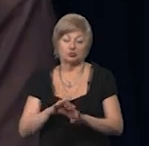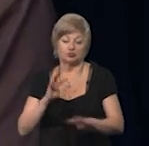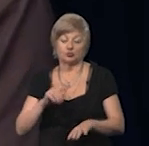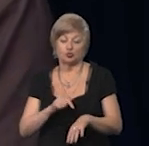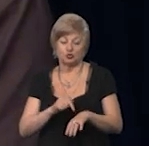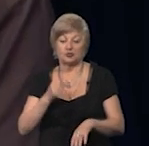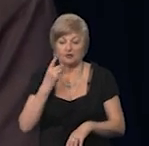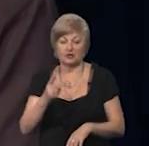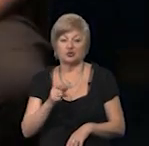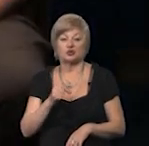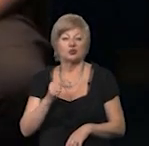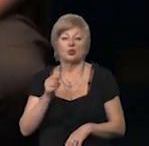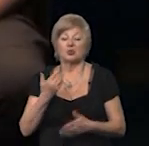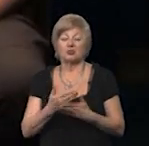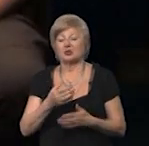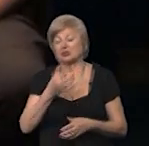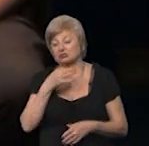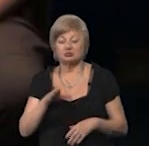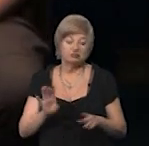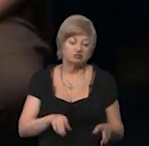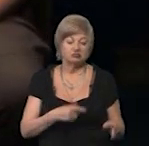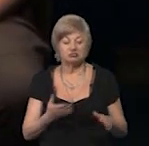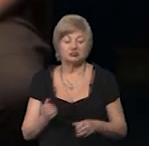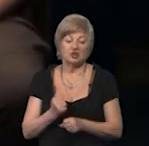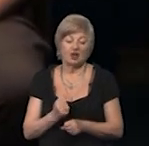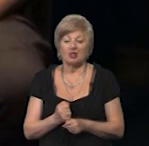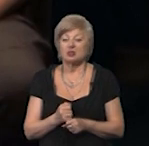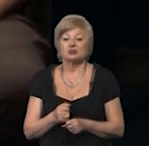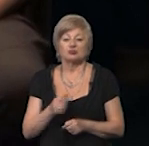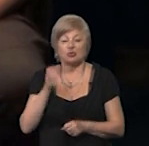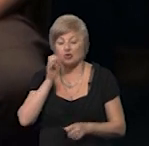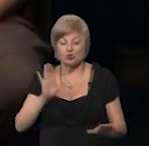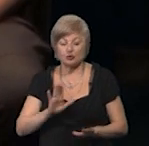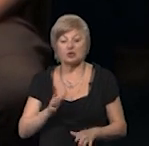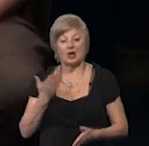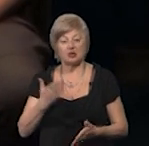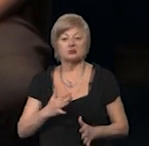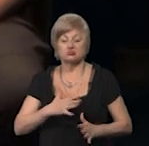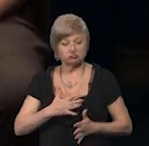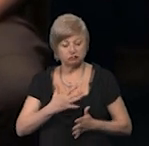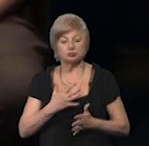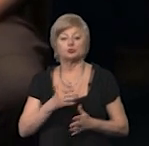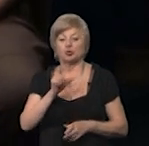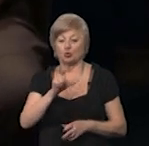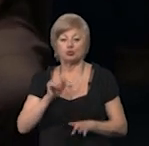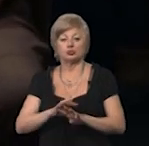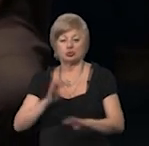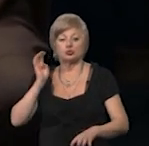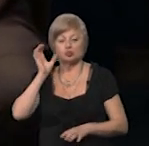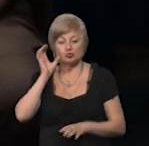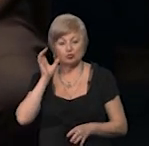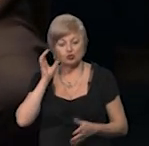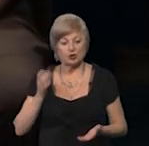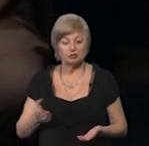того дивитися, вони не хочуть слухати. Чим відрізняється, наприклад, якісне виконання від, ну, є ж дуже